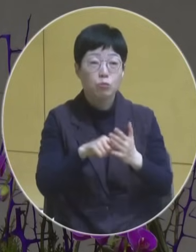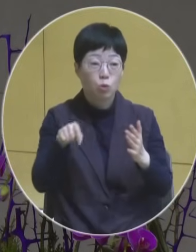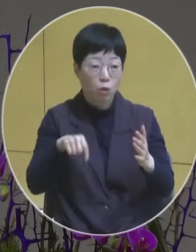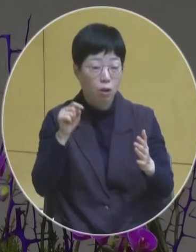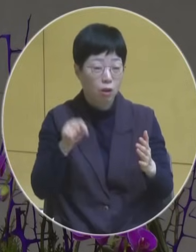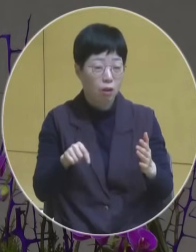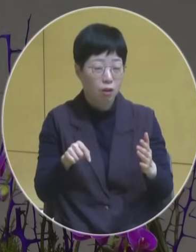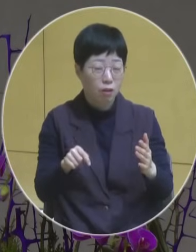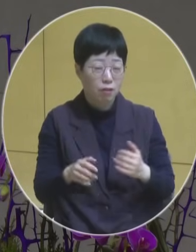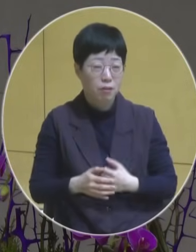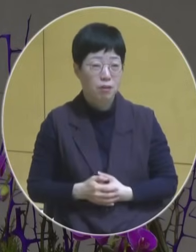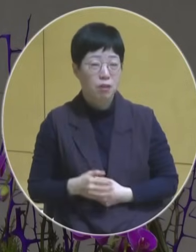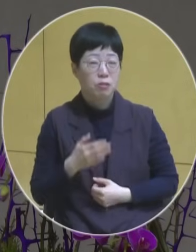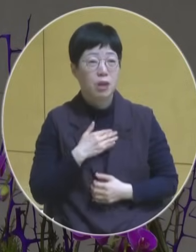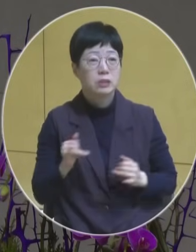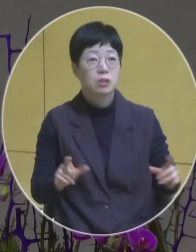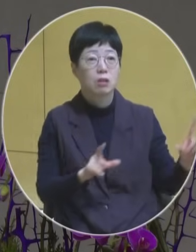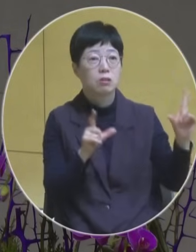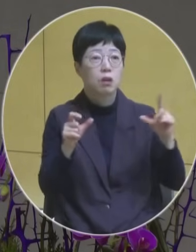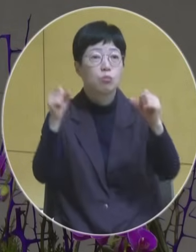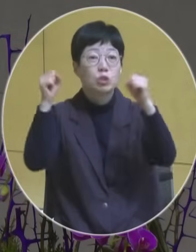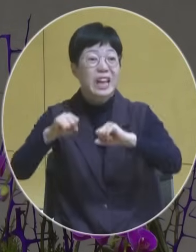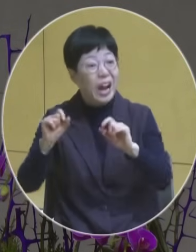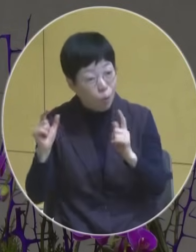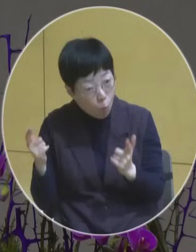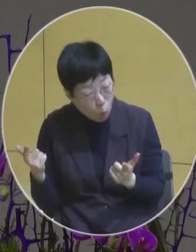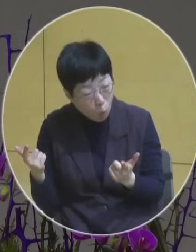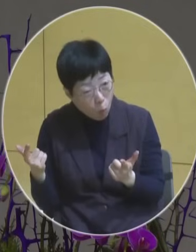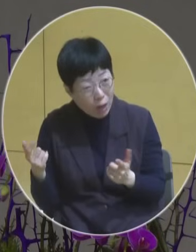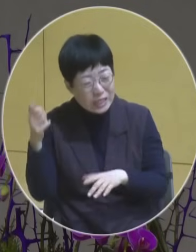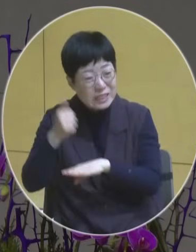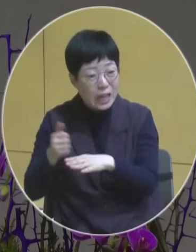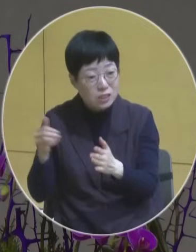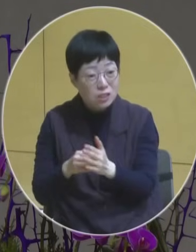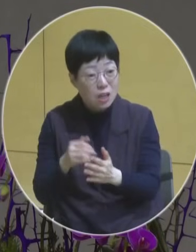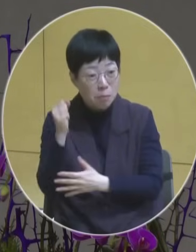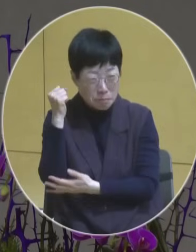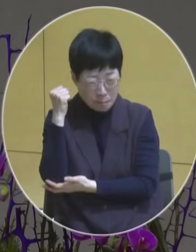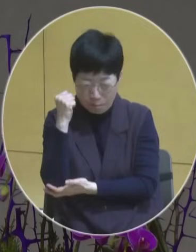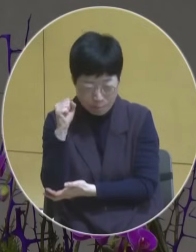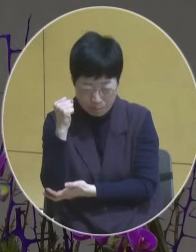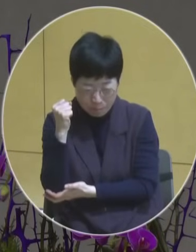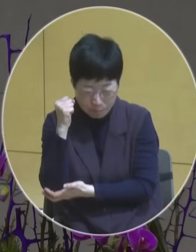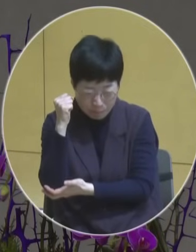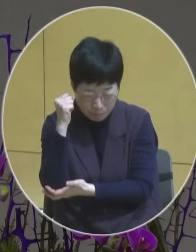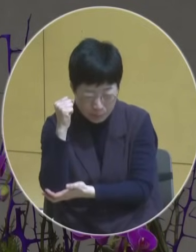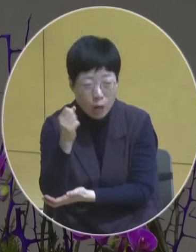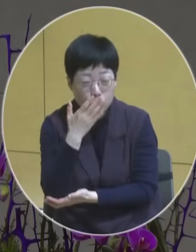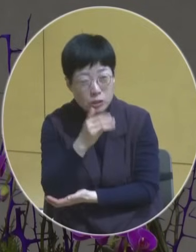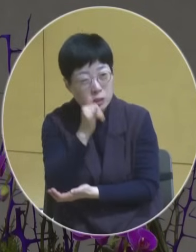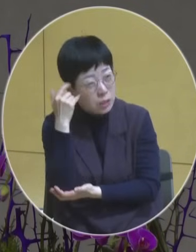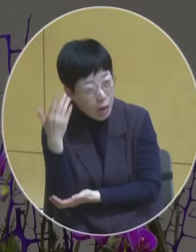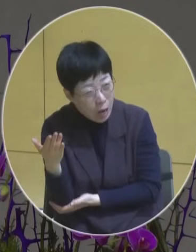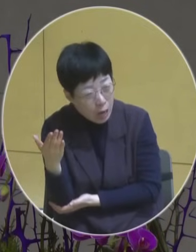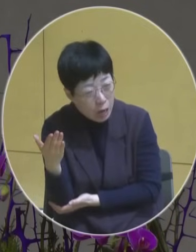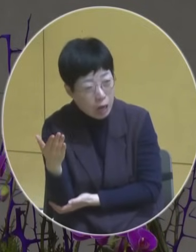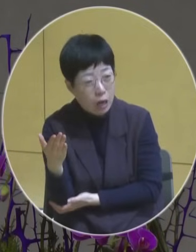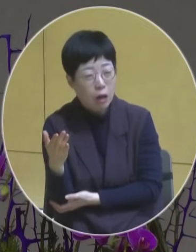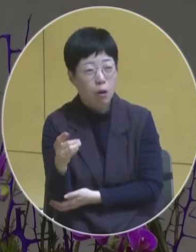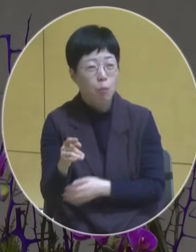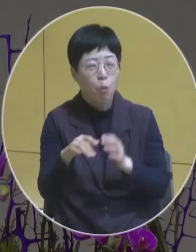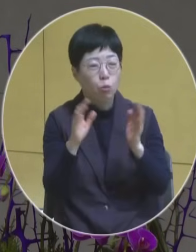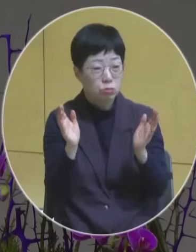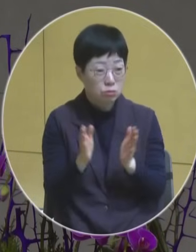마음속에 내 인생은 무너지지 않고 끝까지 버틸 수 있을까? 저 돌멩이